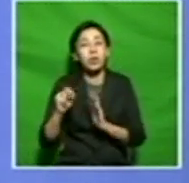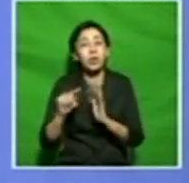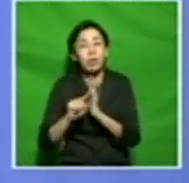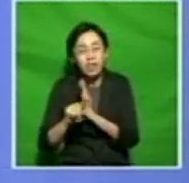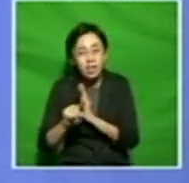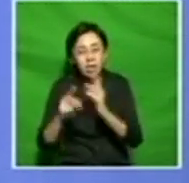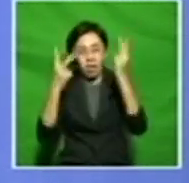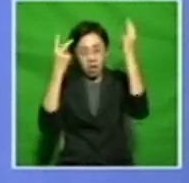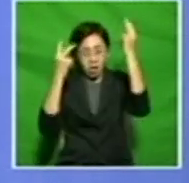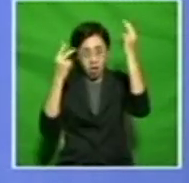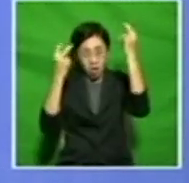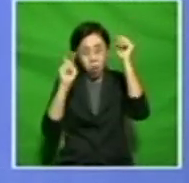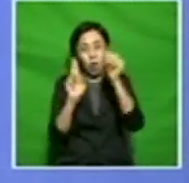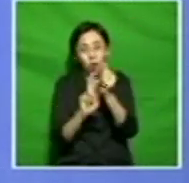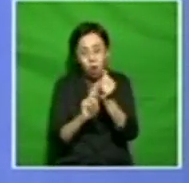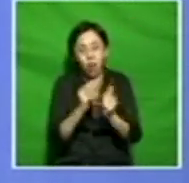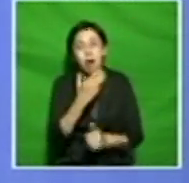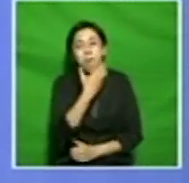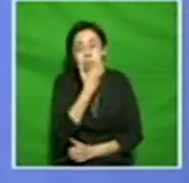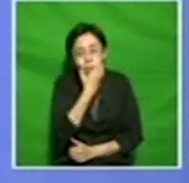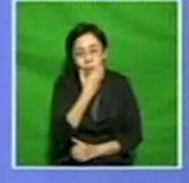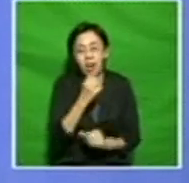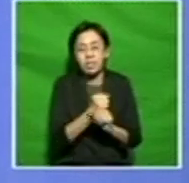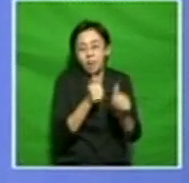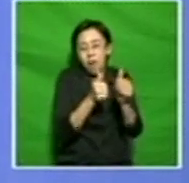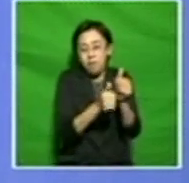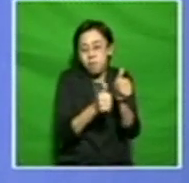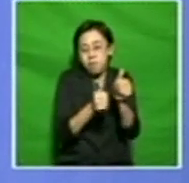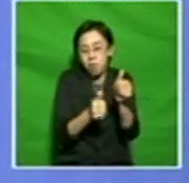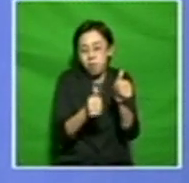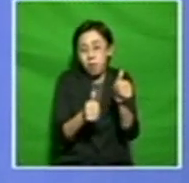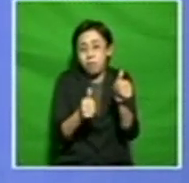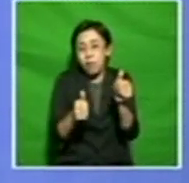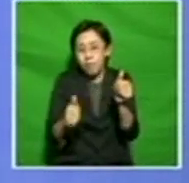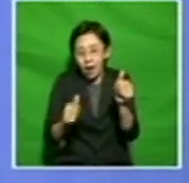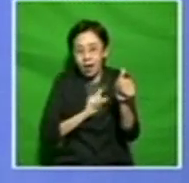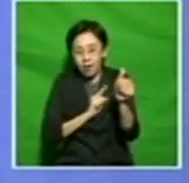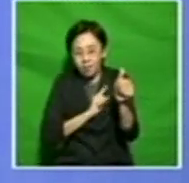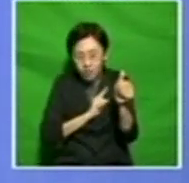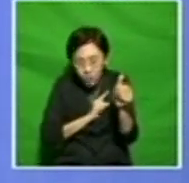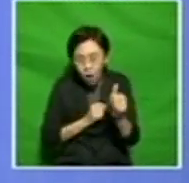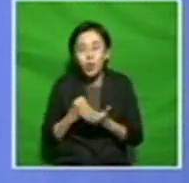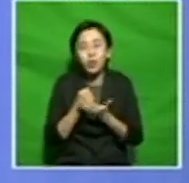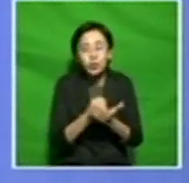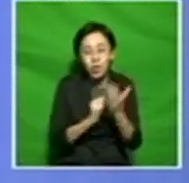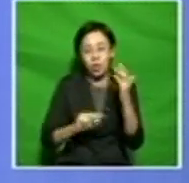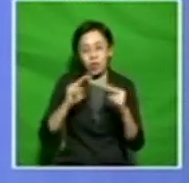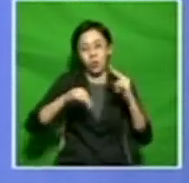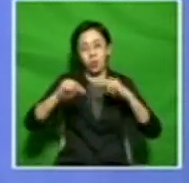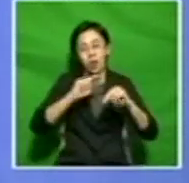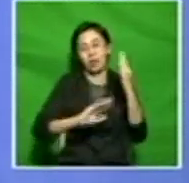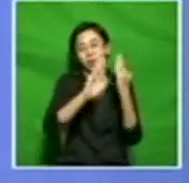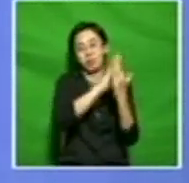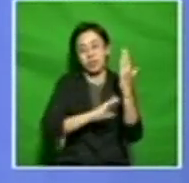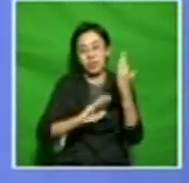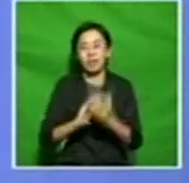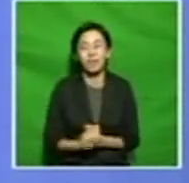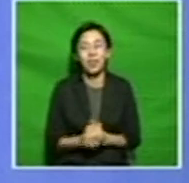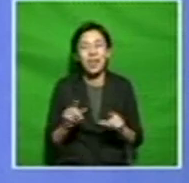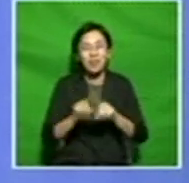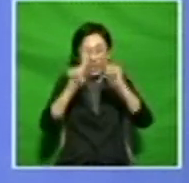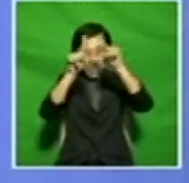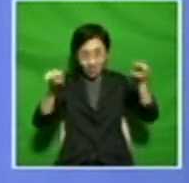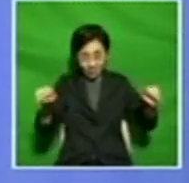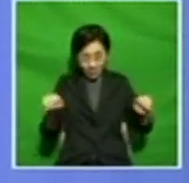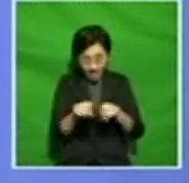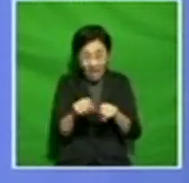ทินท่านเหล่านี้ก็จะเป็นผู้ช่วยนายกรัฐมนตรีในการเป็นผู้อำนวยการทั่วประเทศเหมือนกับยอดพีระมิดท่านเรา